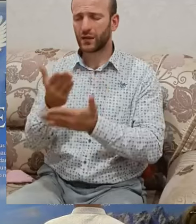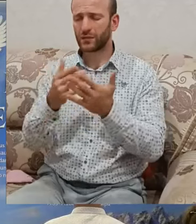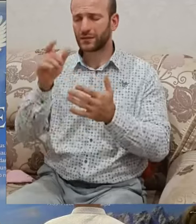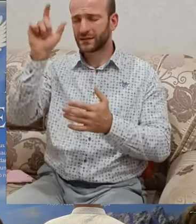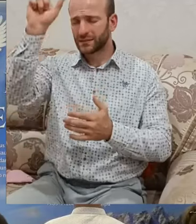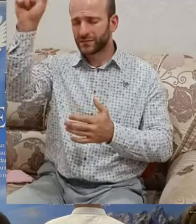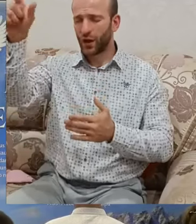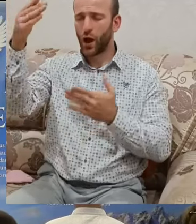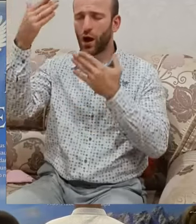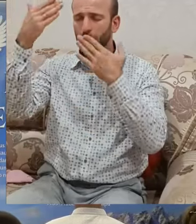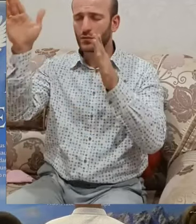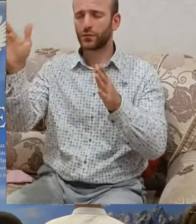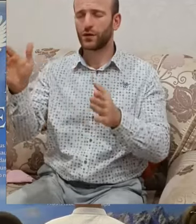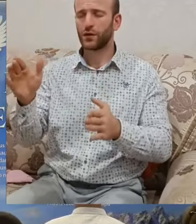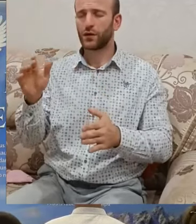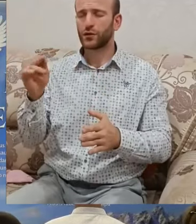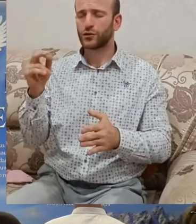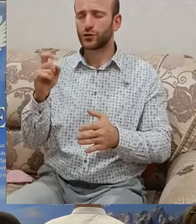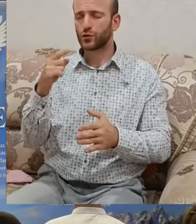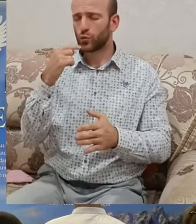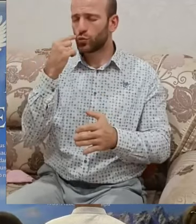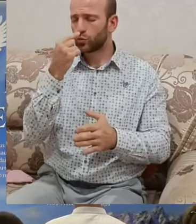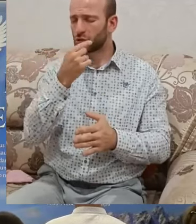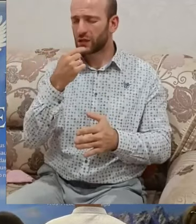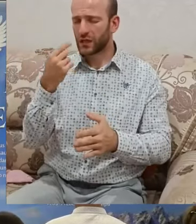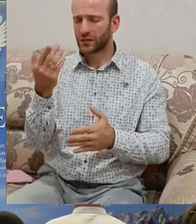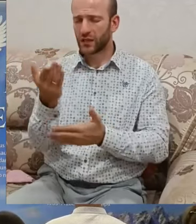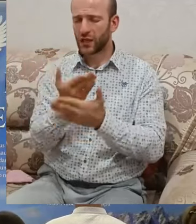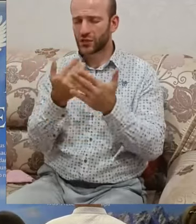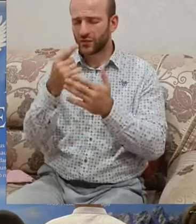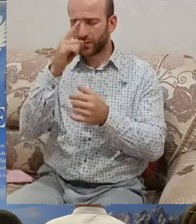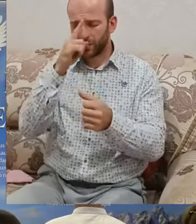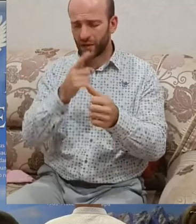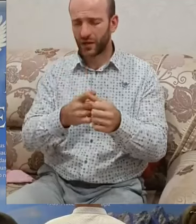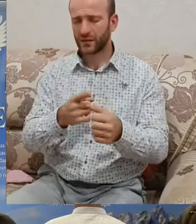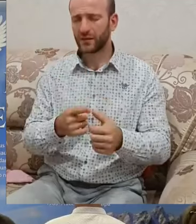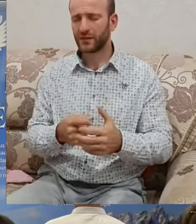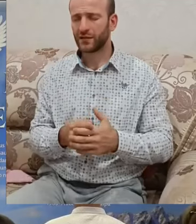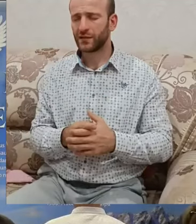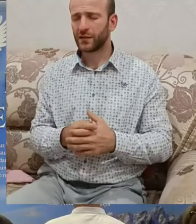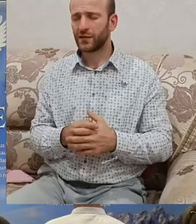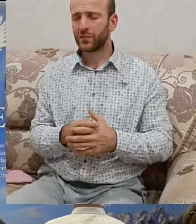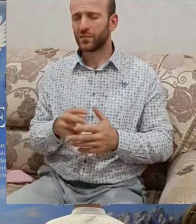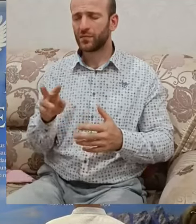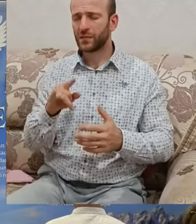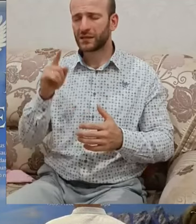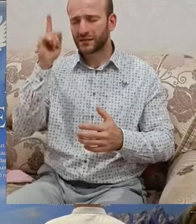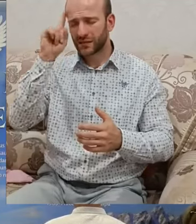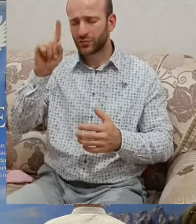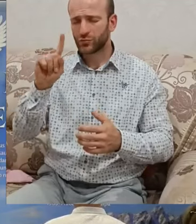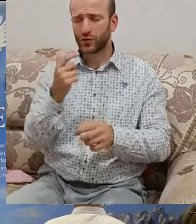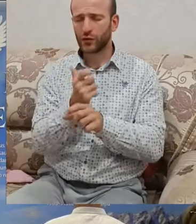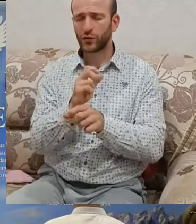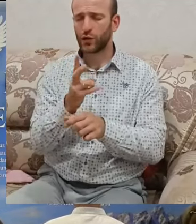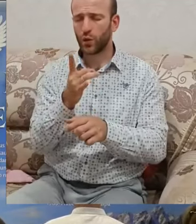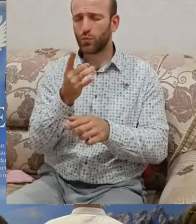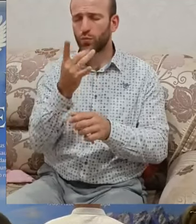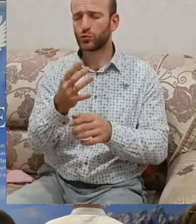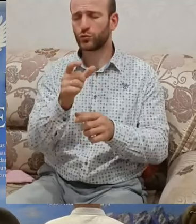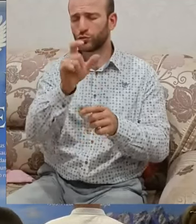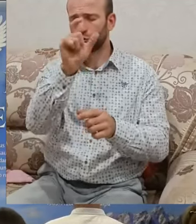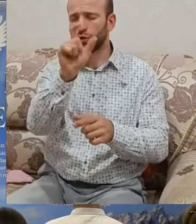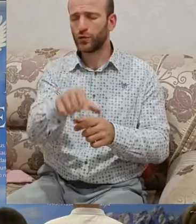brolio lūpas. Через уста нашего брата. Ir mes žinom, kad tai ne tiesiog žmogus. И мы знаем, что это не просто человек. Esi tu